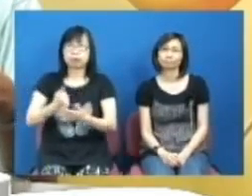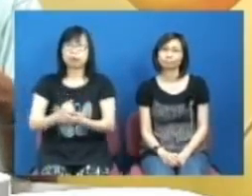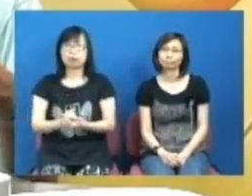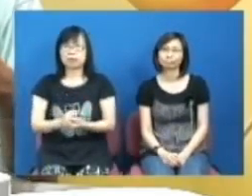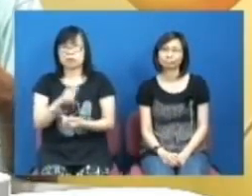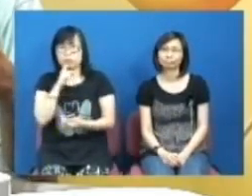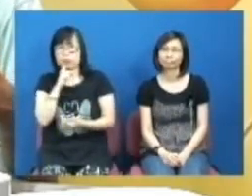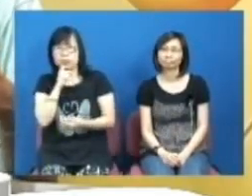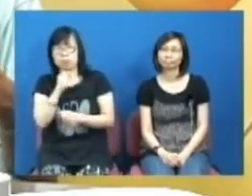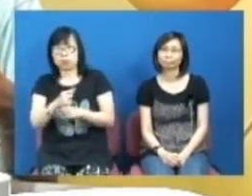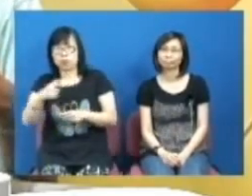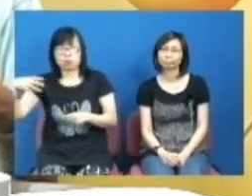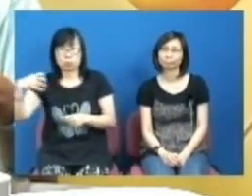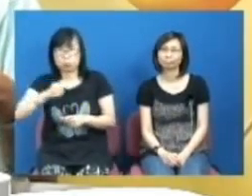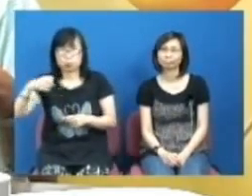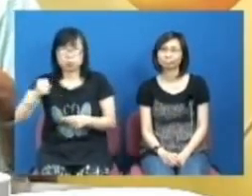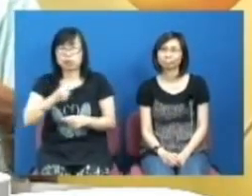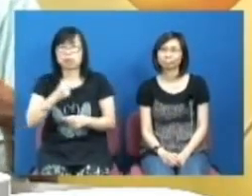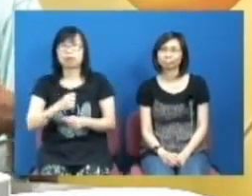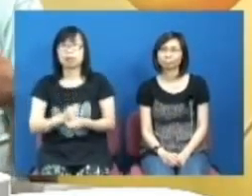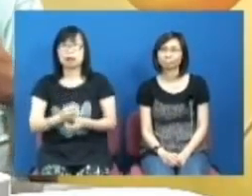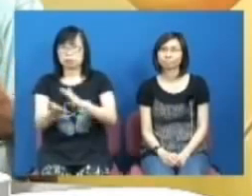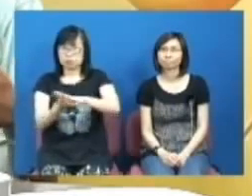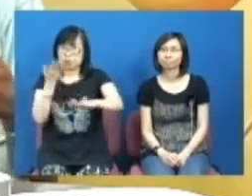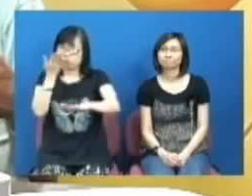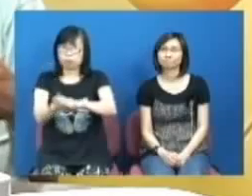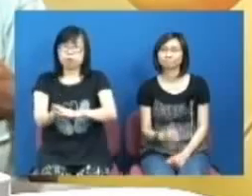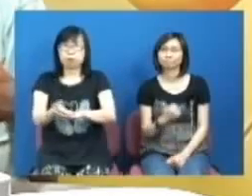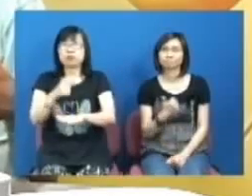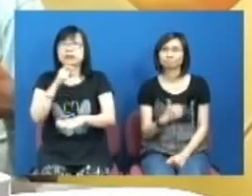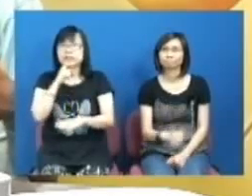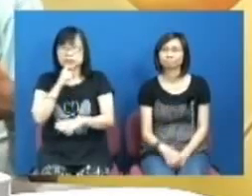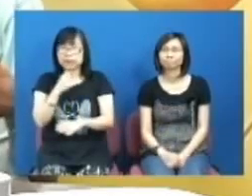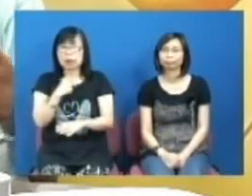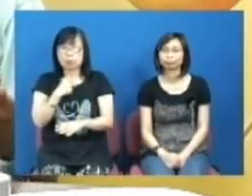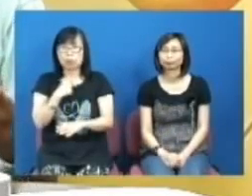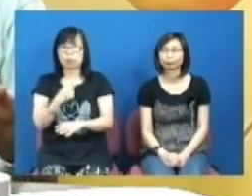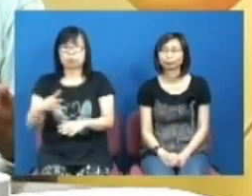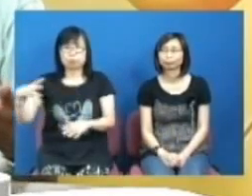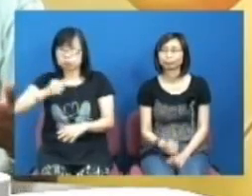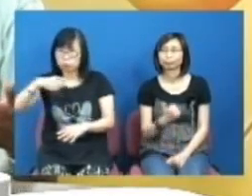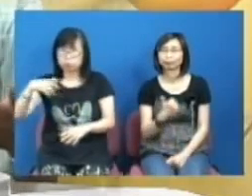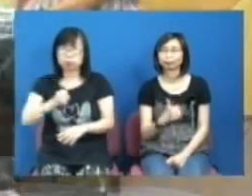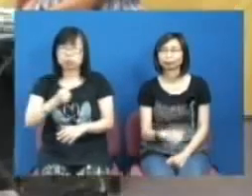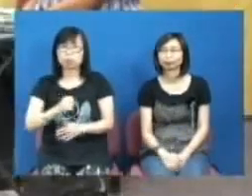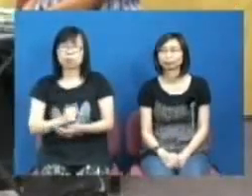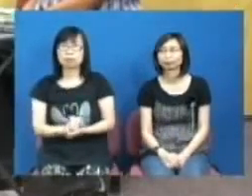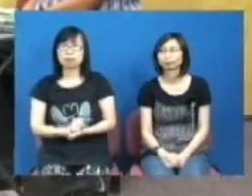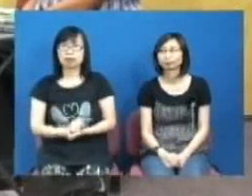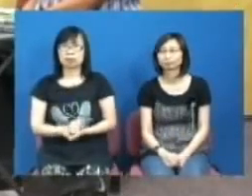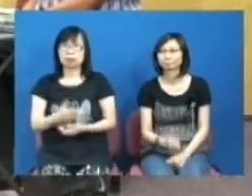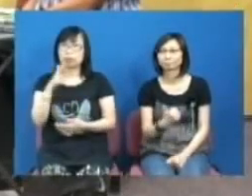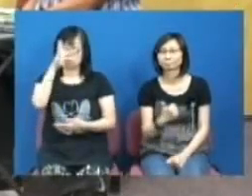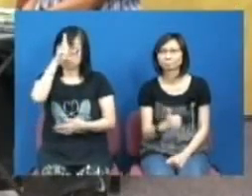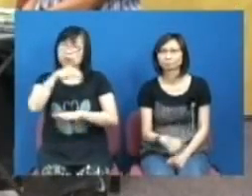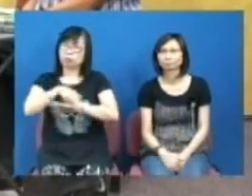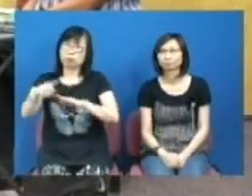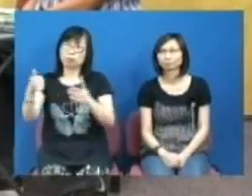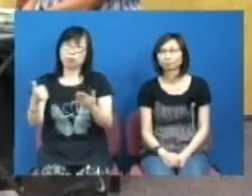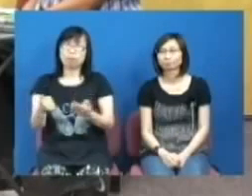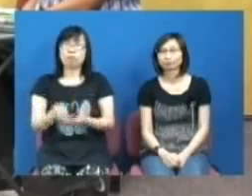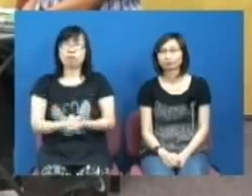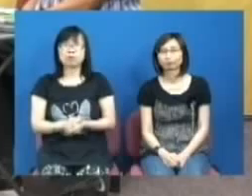更加好的權利，或者回復他原來應該有的所謂那個主權，這個就是好制度啦，是不